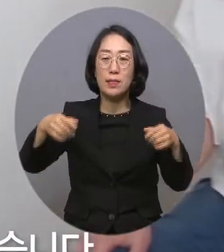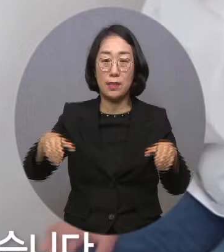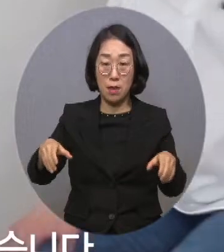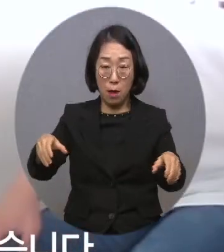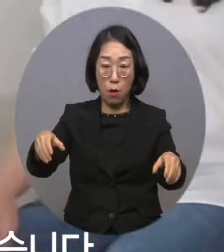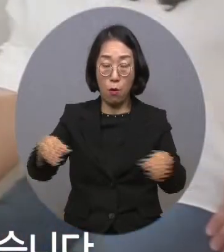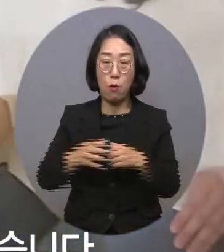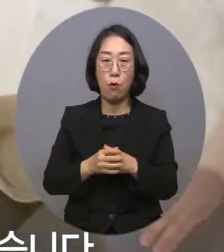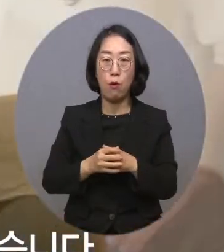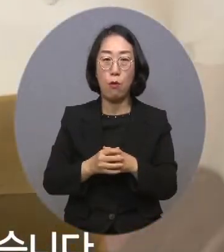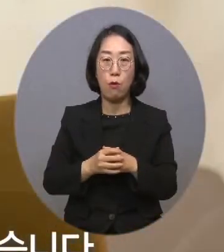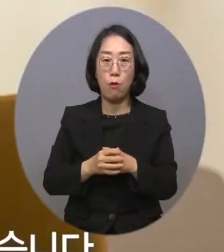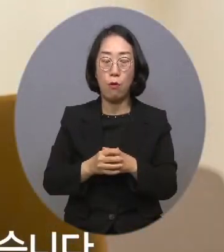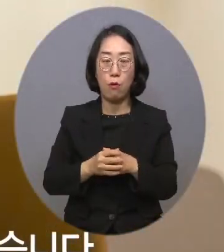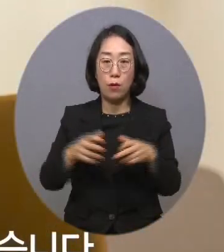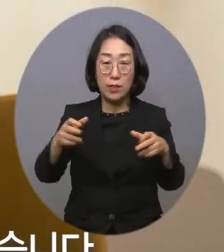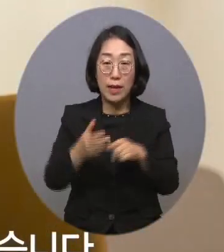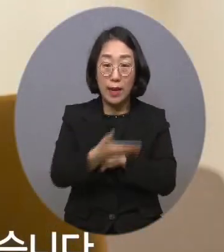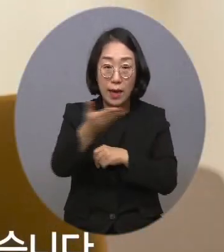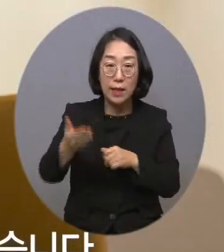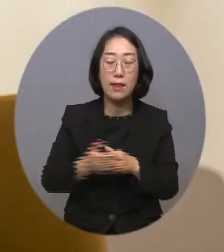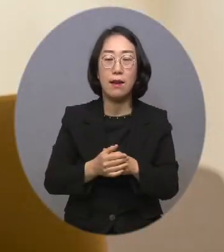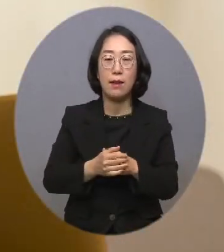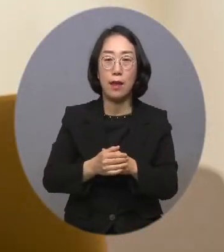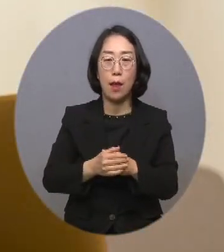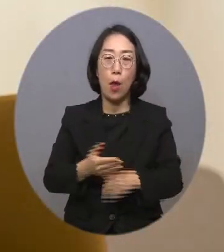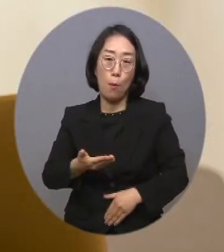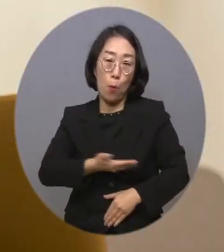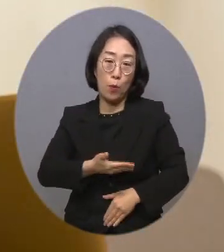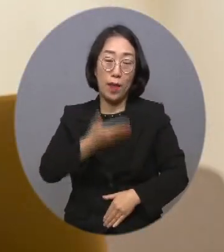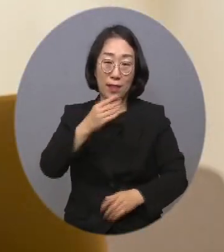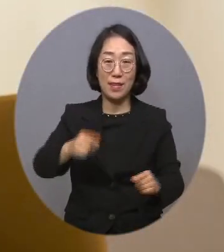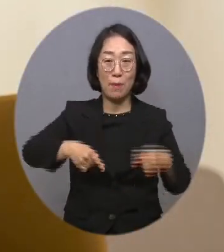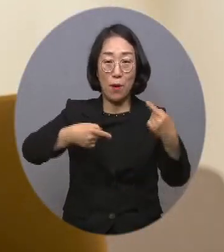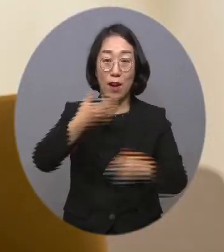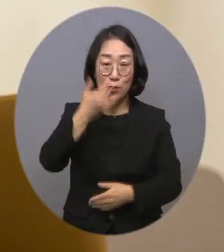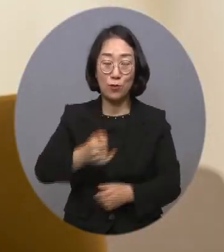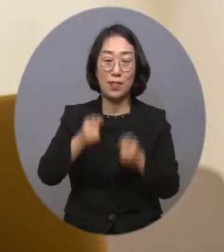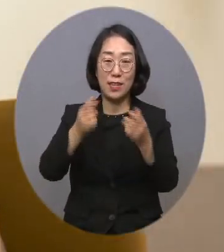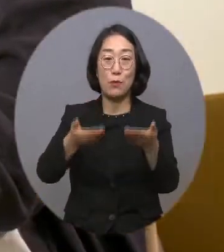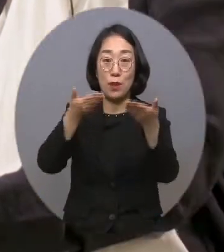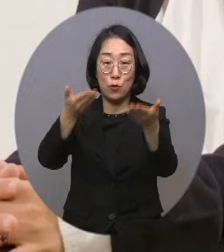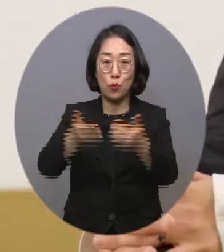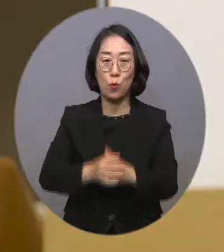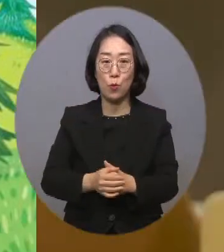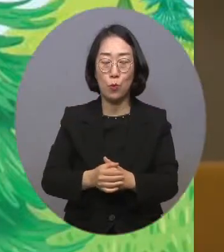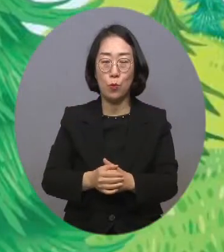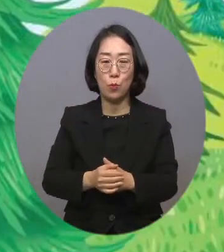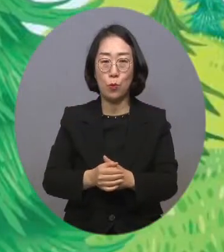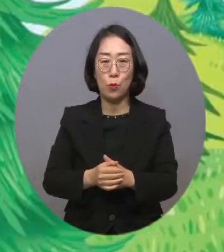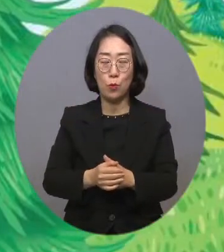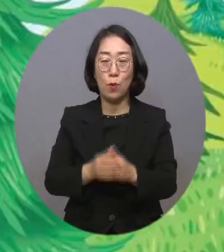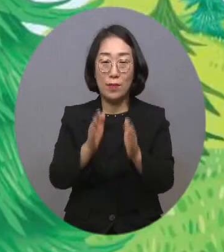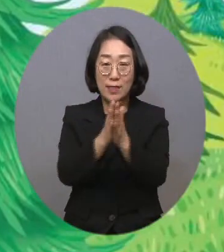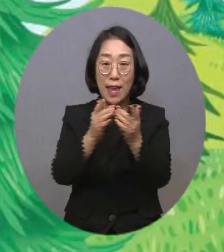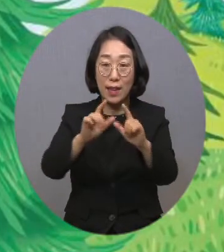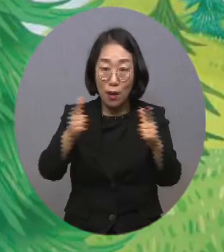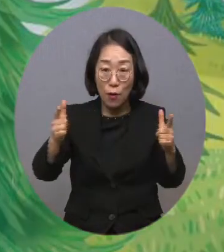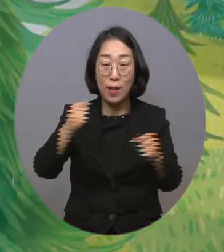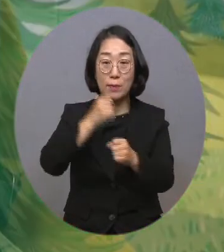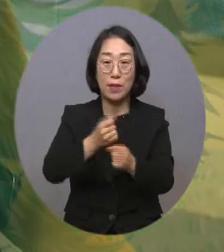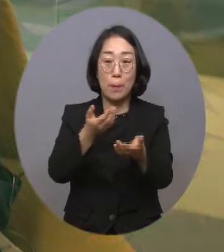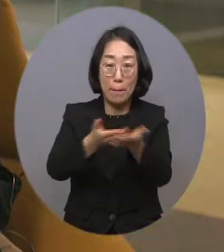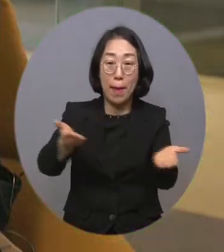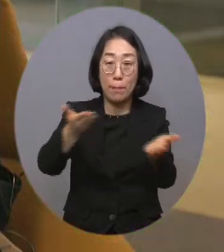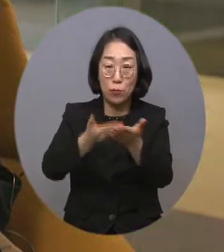모델의 활동의 기회를 제공을 해드렸습니다. 또한 장애인식 개선 교육용 팝업북을 지속적으로 제작,